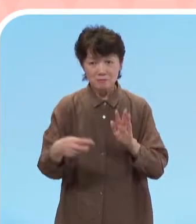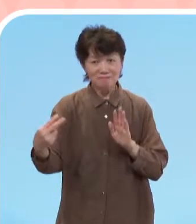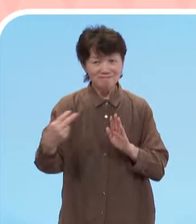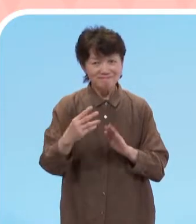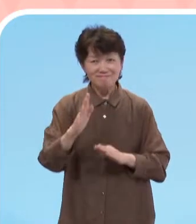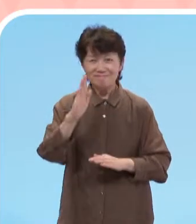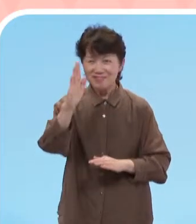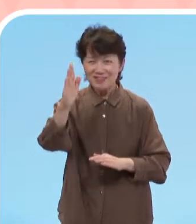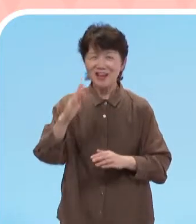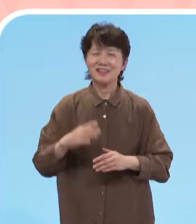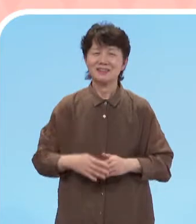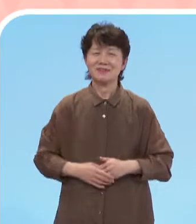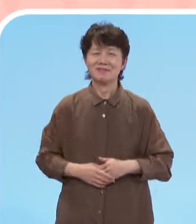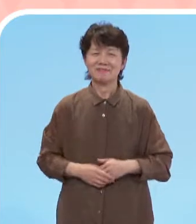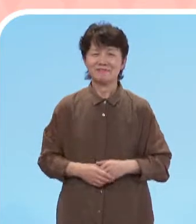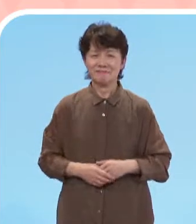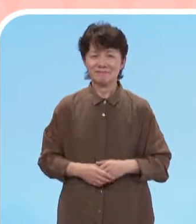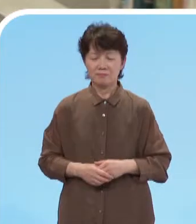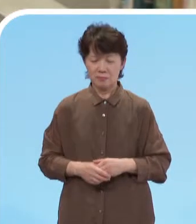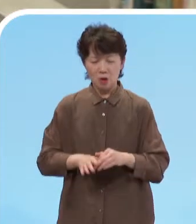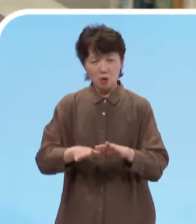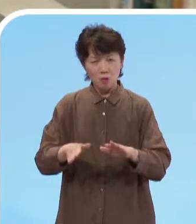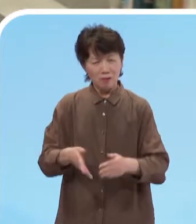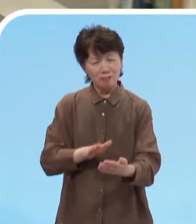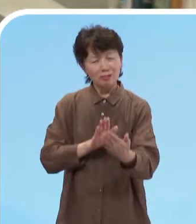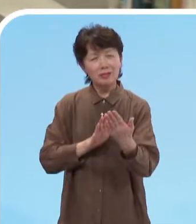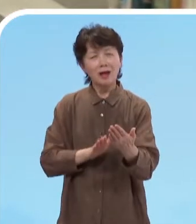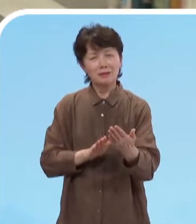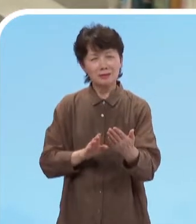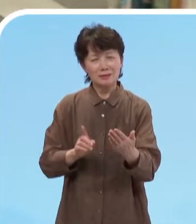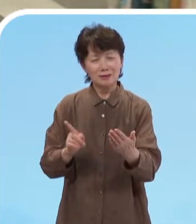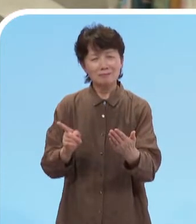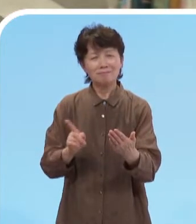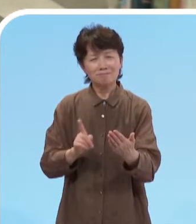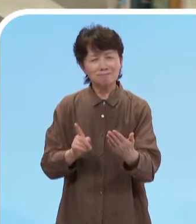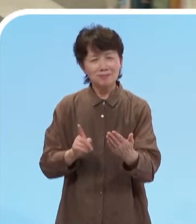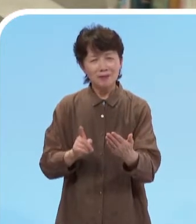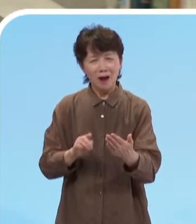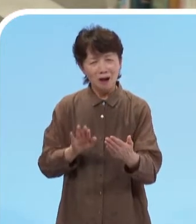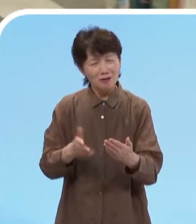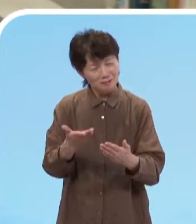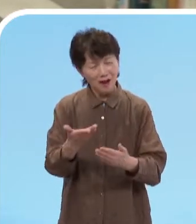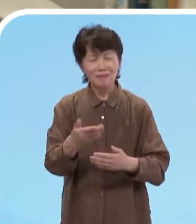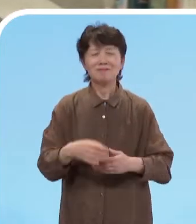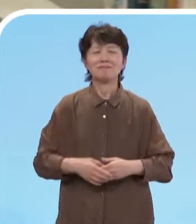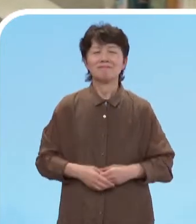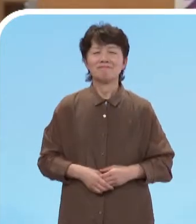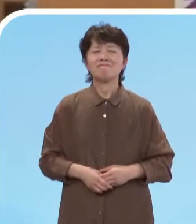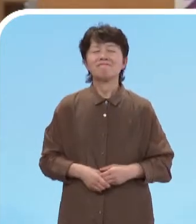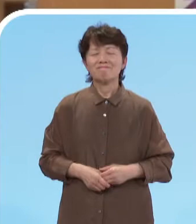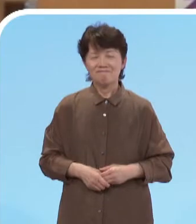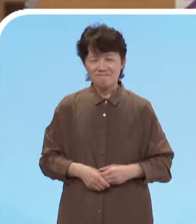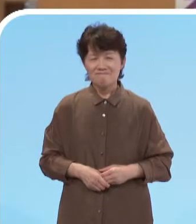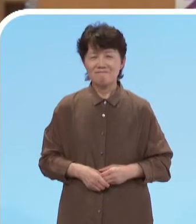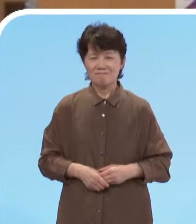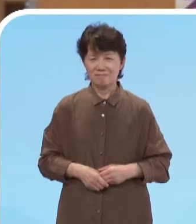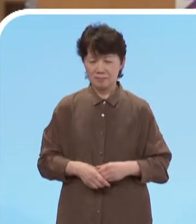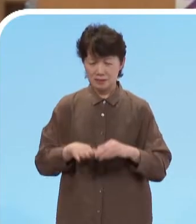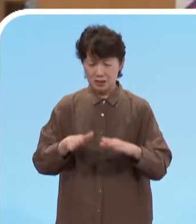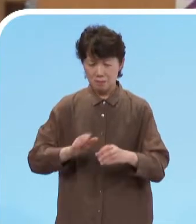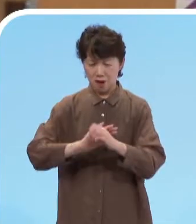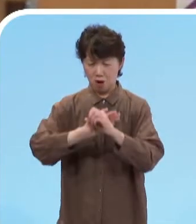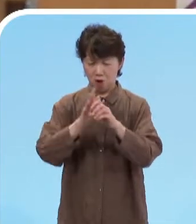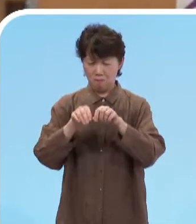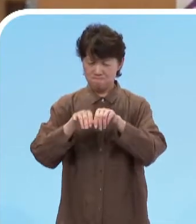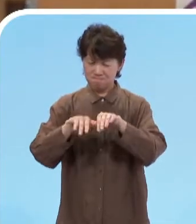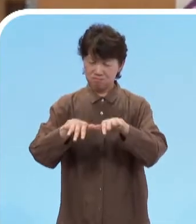ご覧いただければと思います、 ね、最後に子どもたちどんな風にこれを乗り越えていってほしいですか？ そうですね、本当にこ